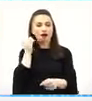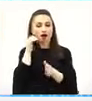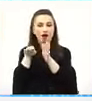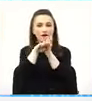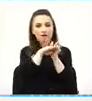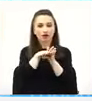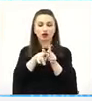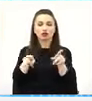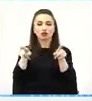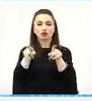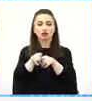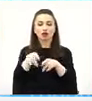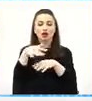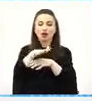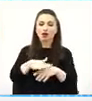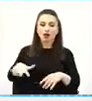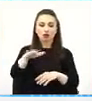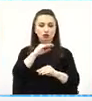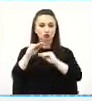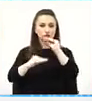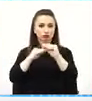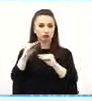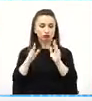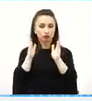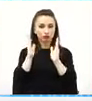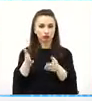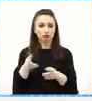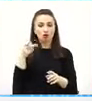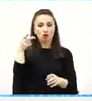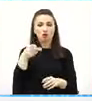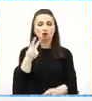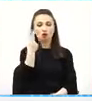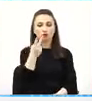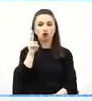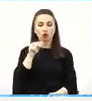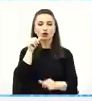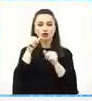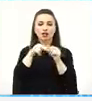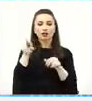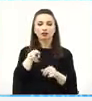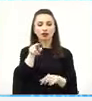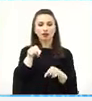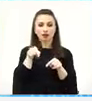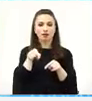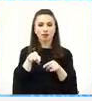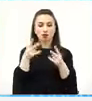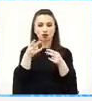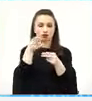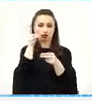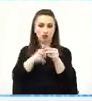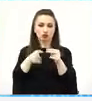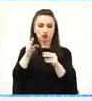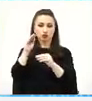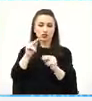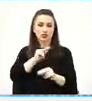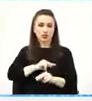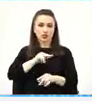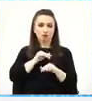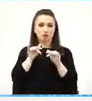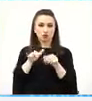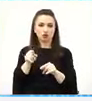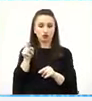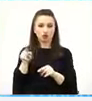ავეჯის ასევე და ეზოს კეთილმოწყობა განხორციელდება. 2022 წლის დეკემბერში უნდა დასრულდეს